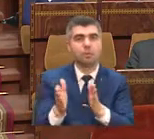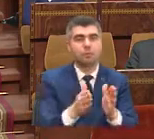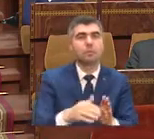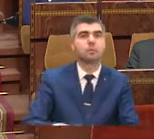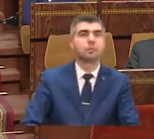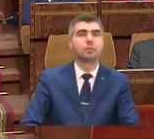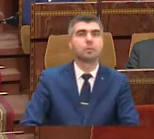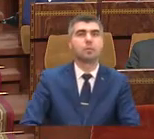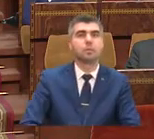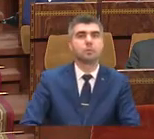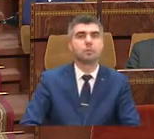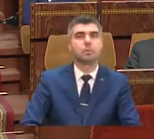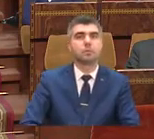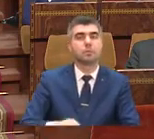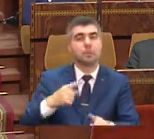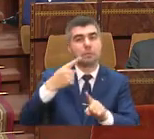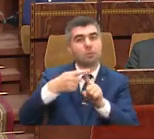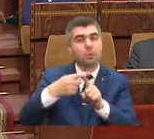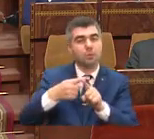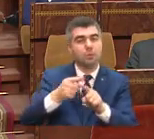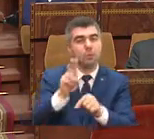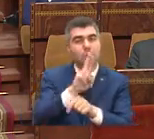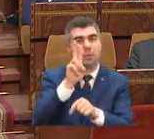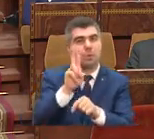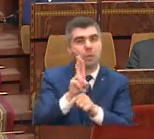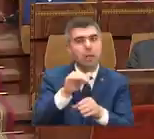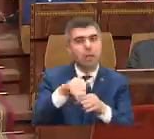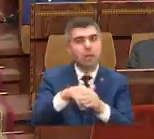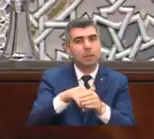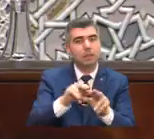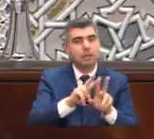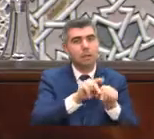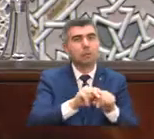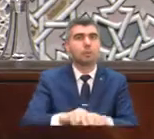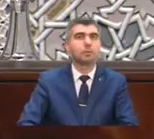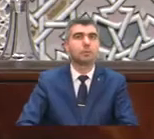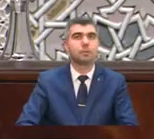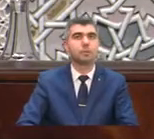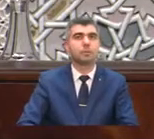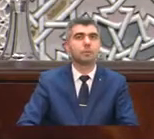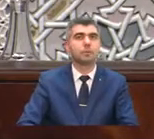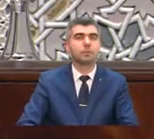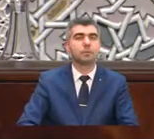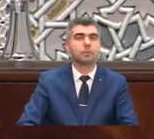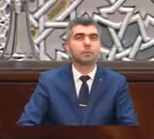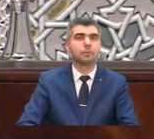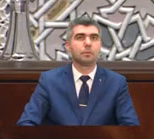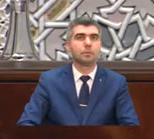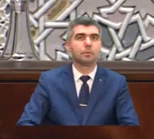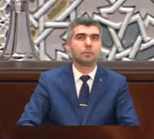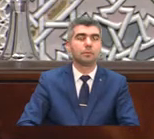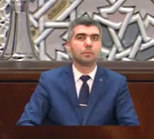التعقيب إضافي من الفريق التجمع الدستوري، تفضلي سيدة النائبة المحترم.